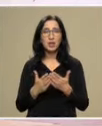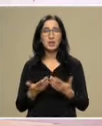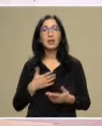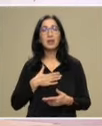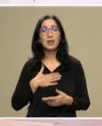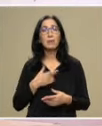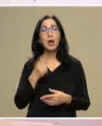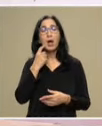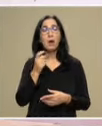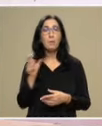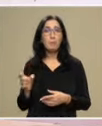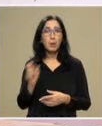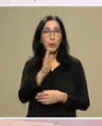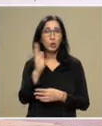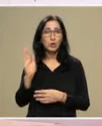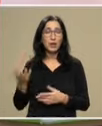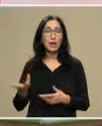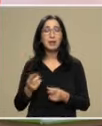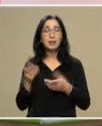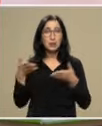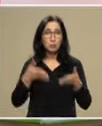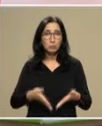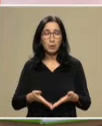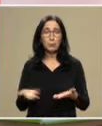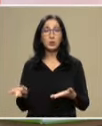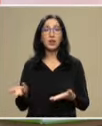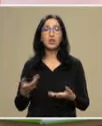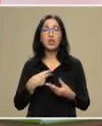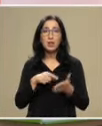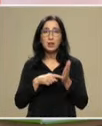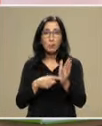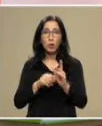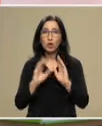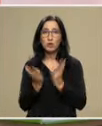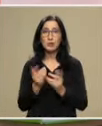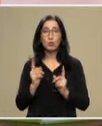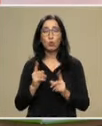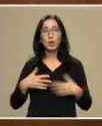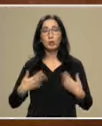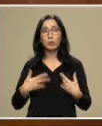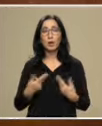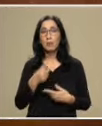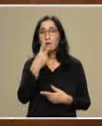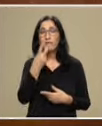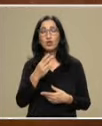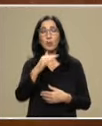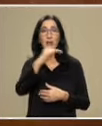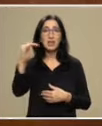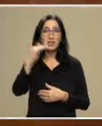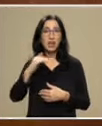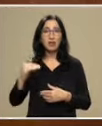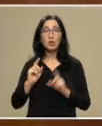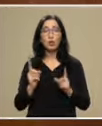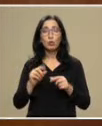има библиотекар, който да те посрещне, да те въведе в библиотеката и да ти покаже всичко, което искаш. Виждаме едни стелажи, които